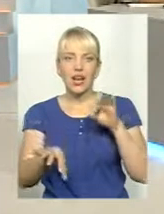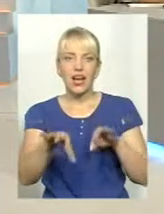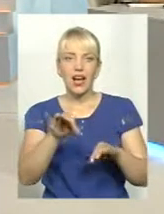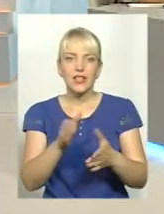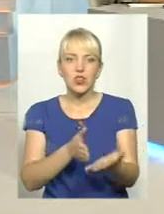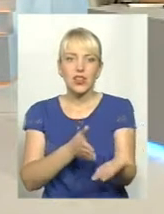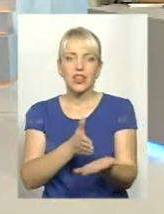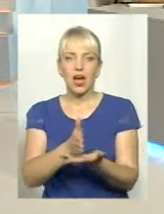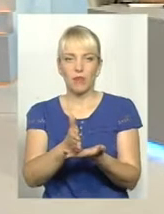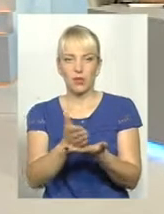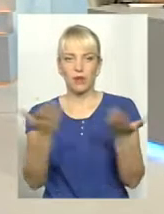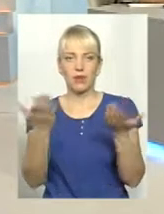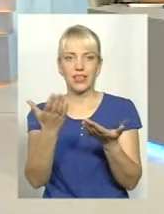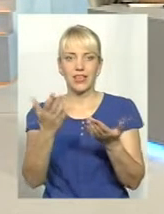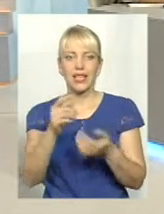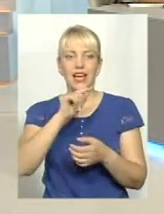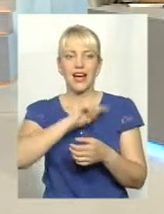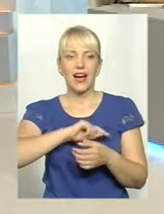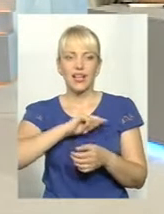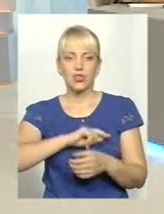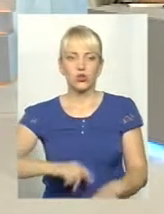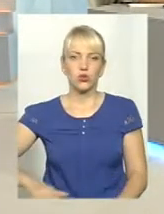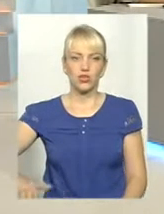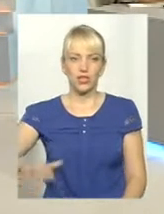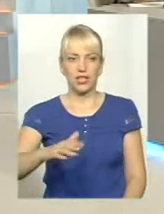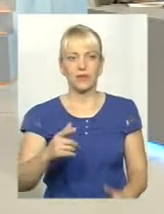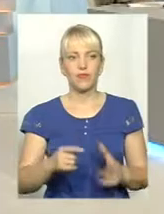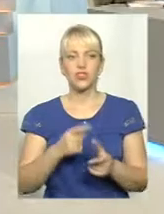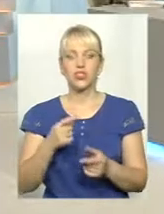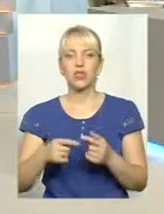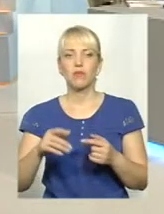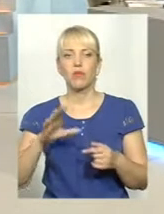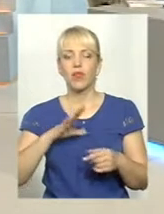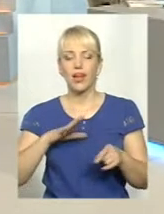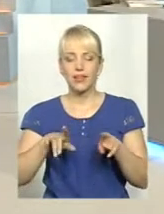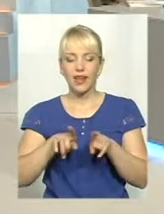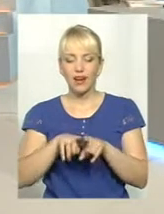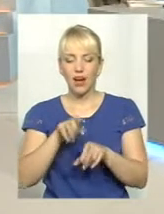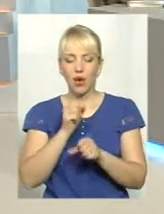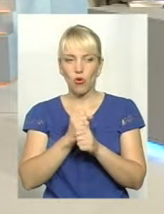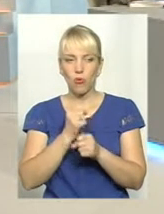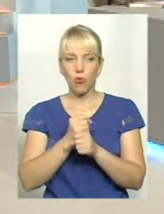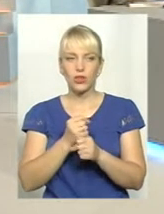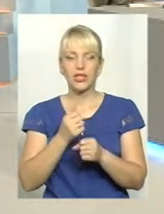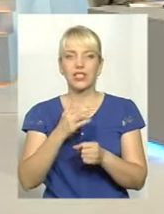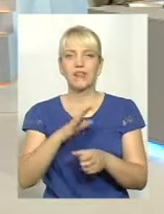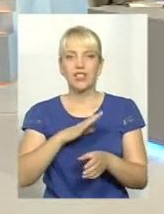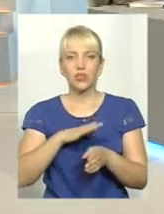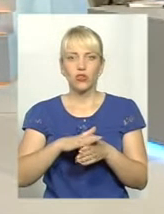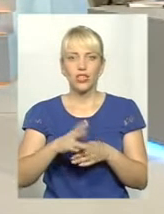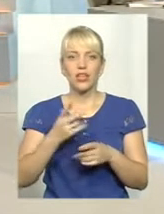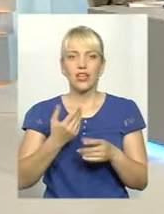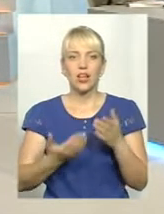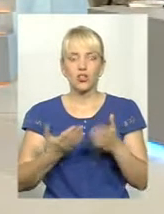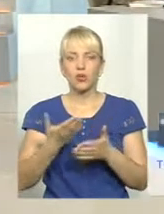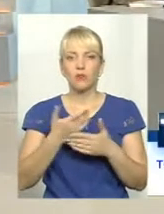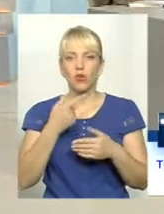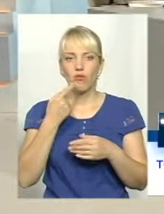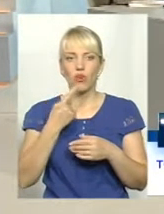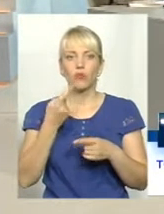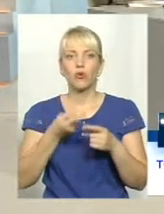роблять соціологічні опитування, питають думки в людей, їх аналізують, обґрунтовують і виділяють